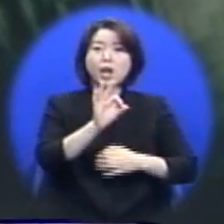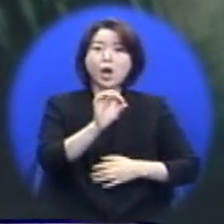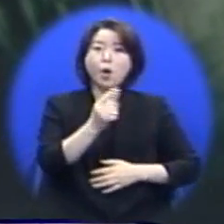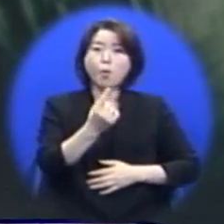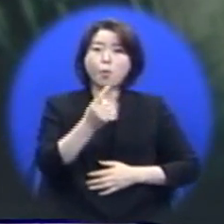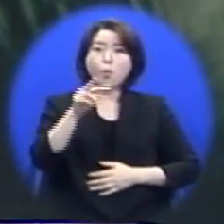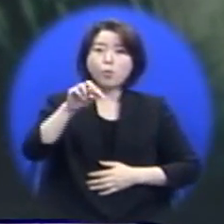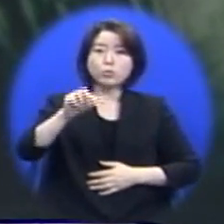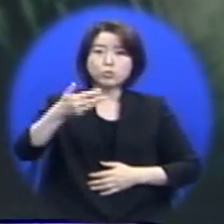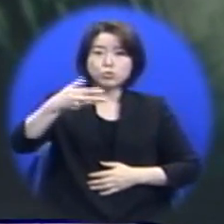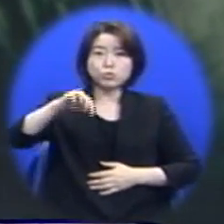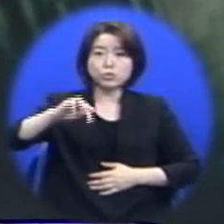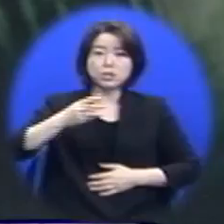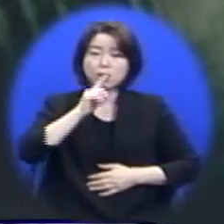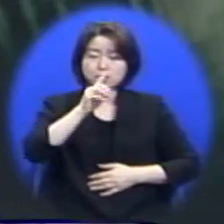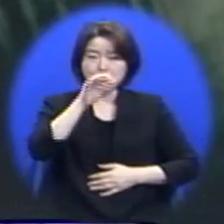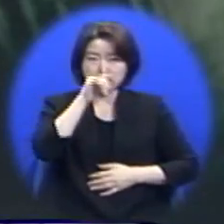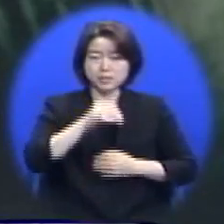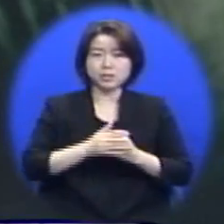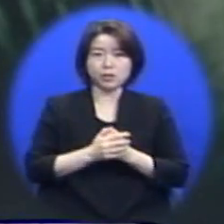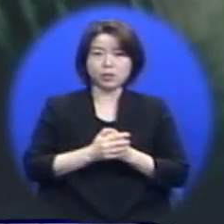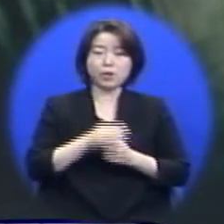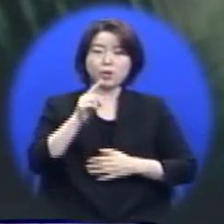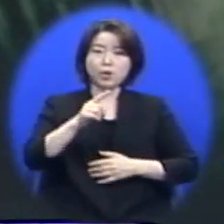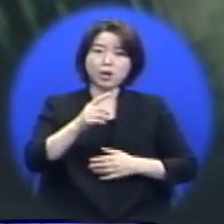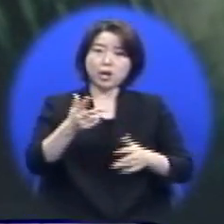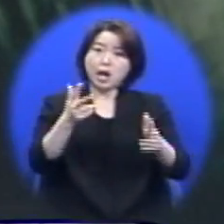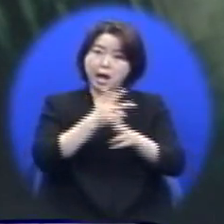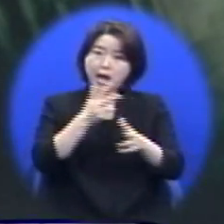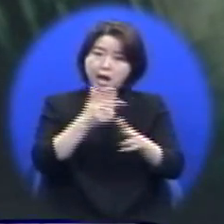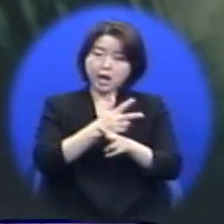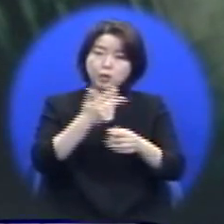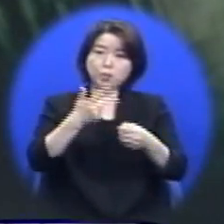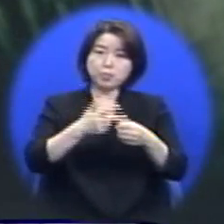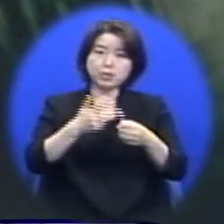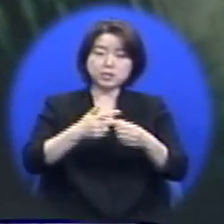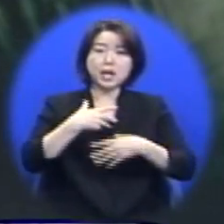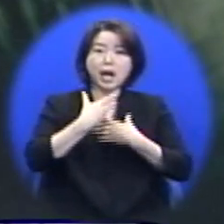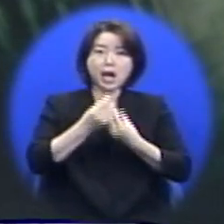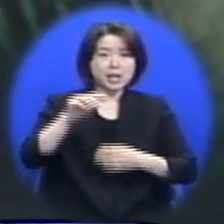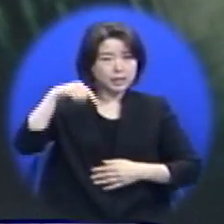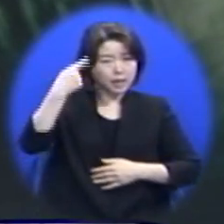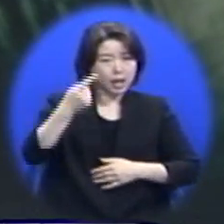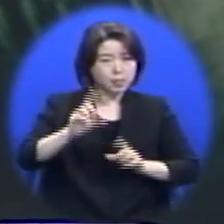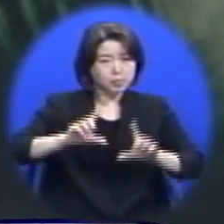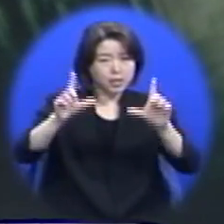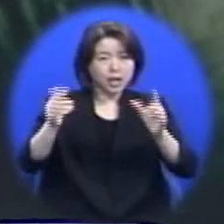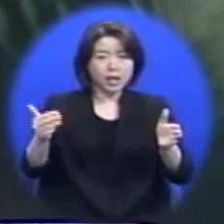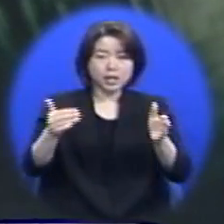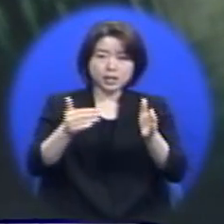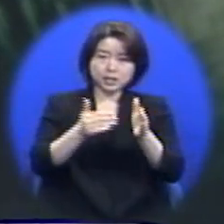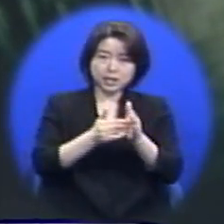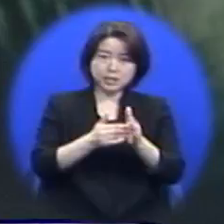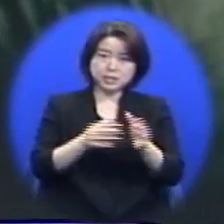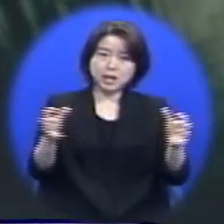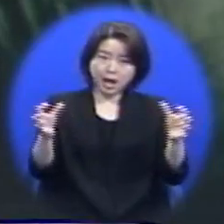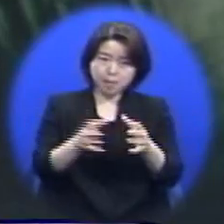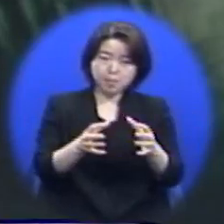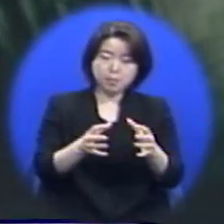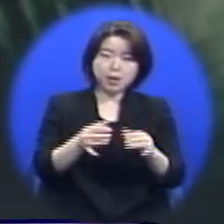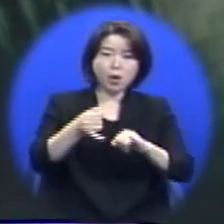보면 거기에다가 일곱 번째 안식일을 다음날까지 더하면 꼭 50일이 될